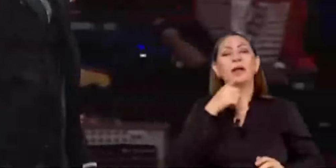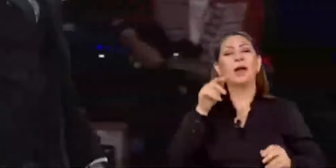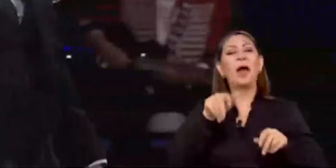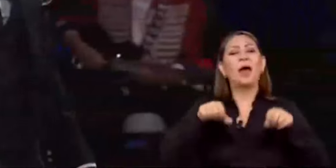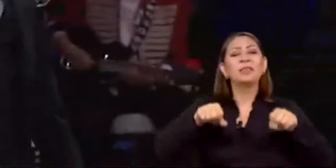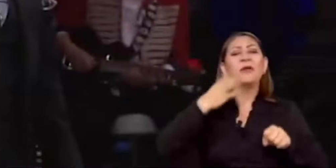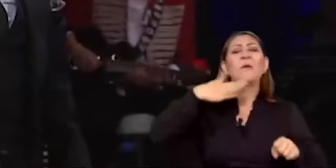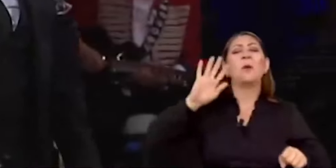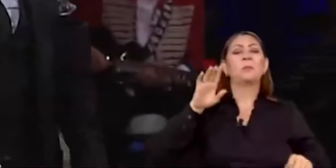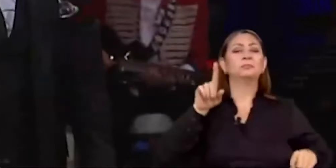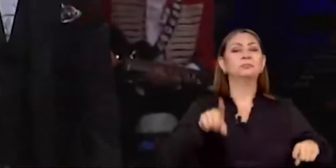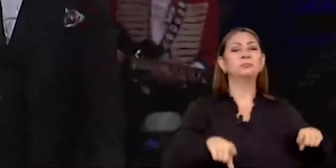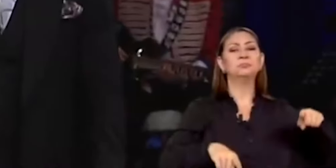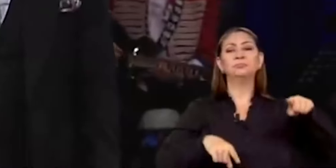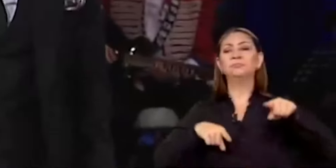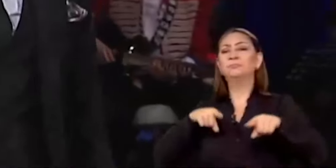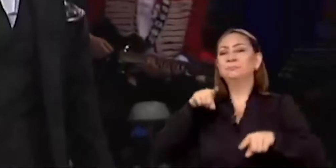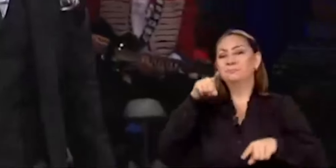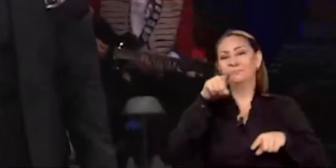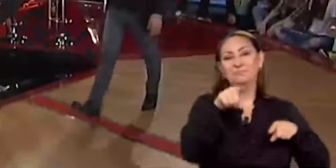bile getirmemiş. Atını bile evde yürüyor.